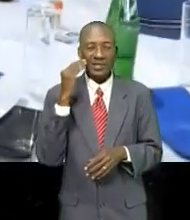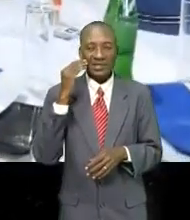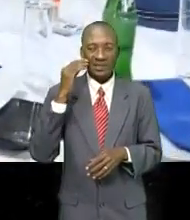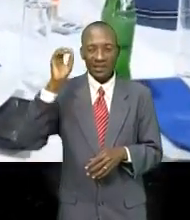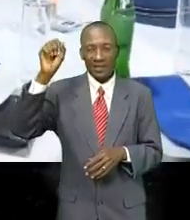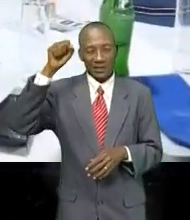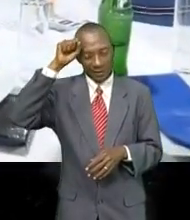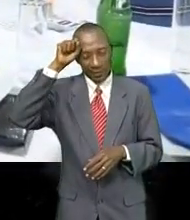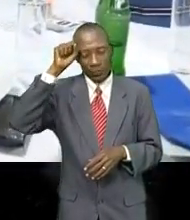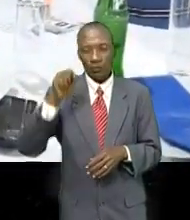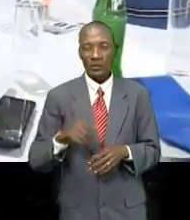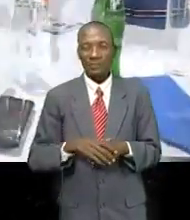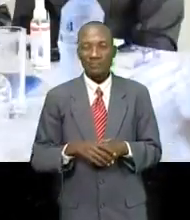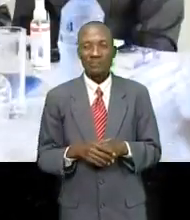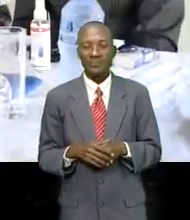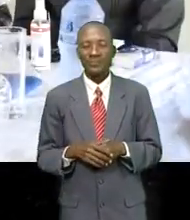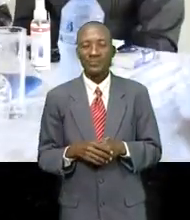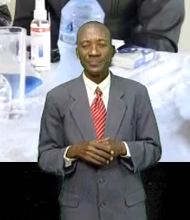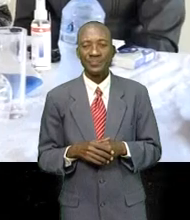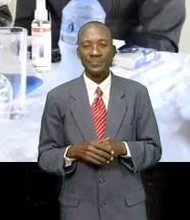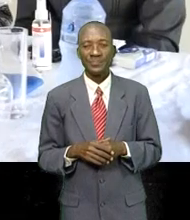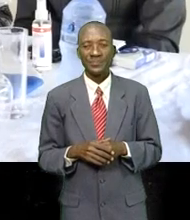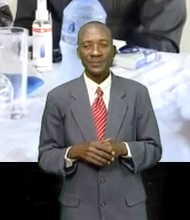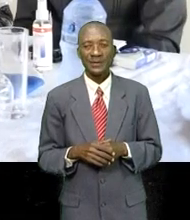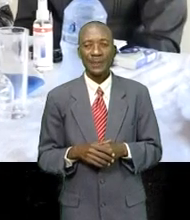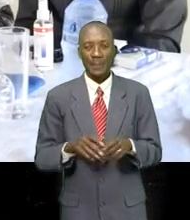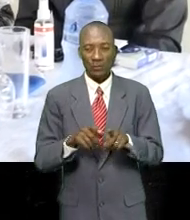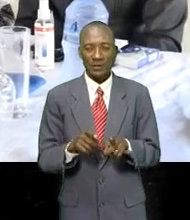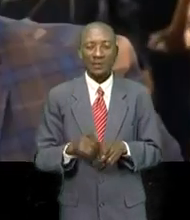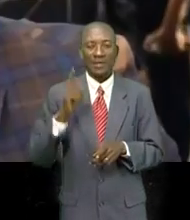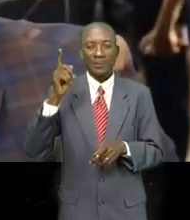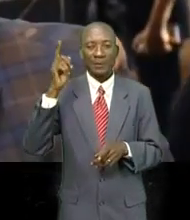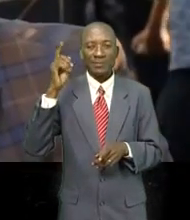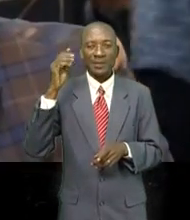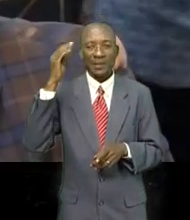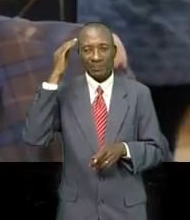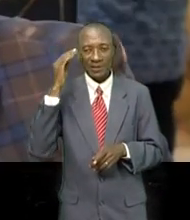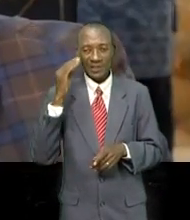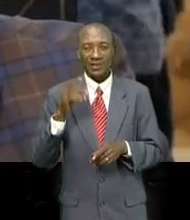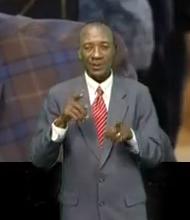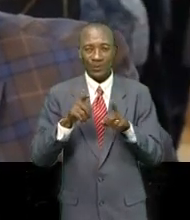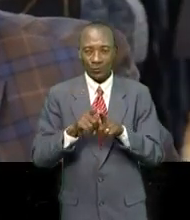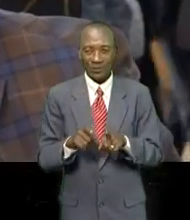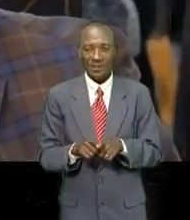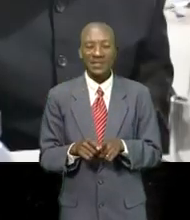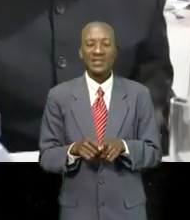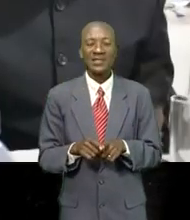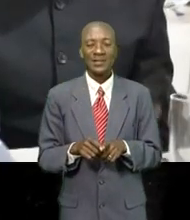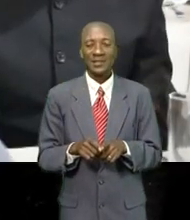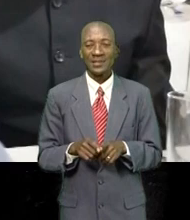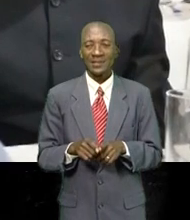des suggestions à nos deux ministres qui puissent respecter l'éthique qui a toujours caractérisé les forces politiques à